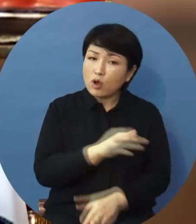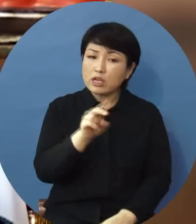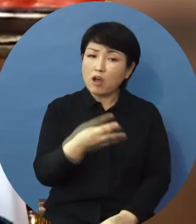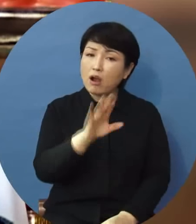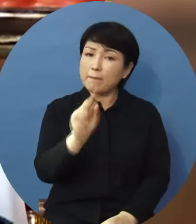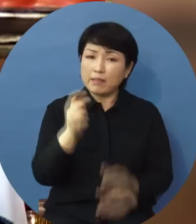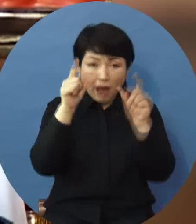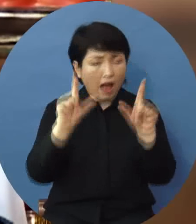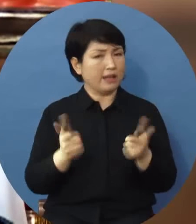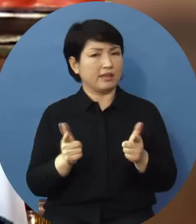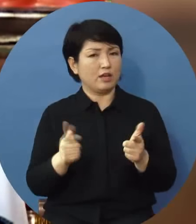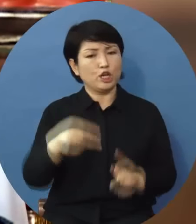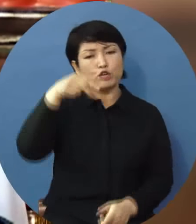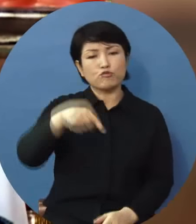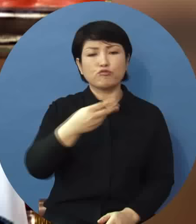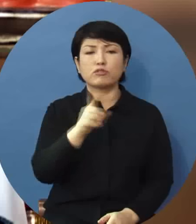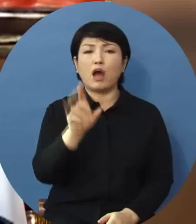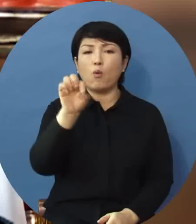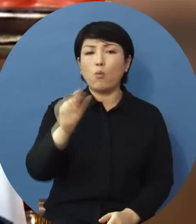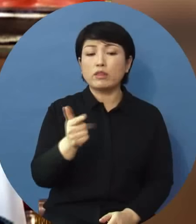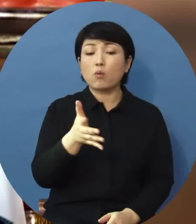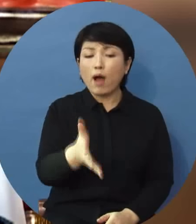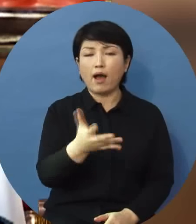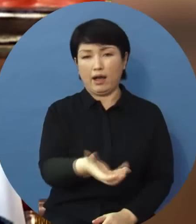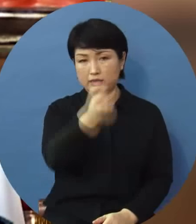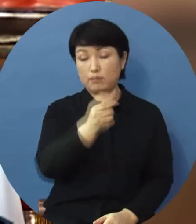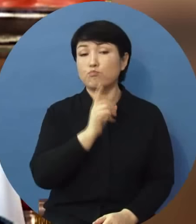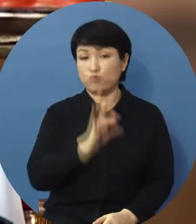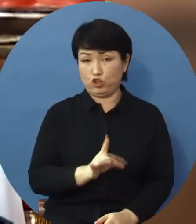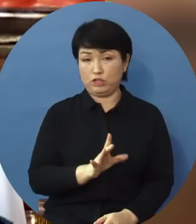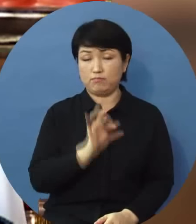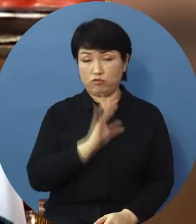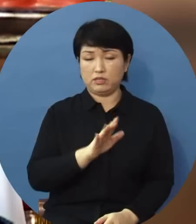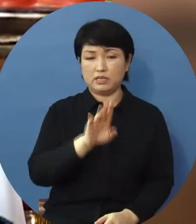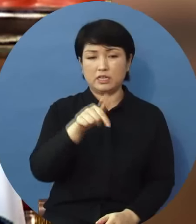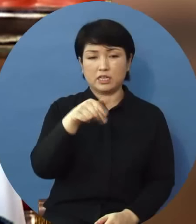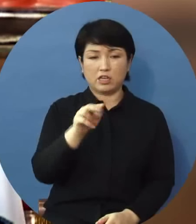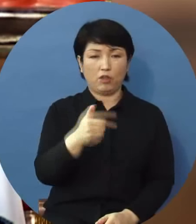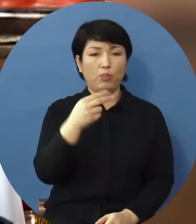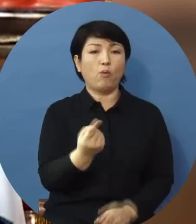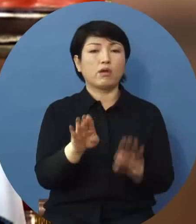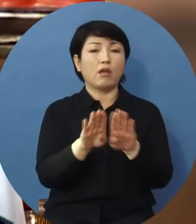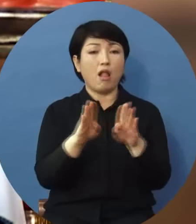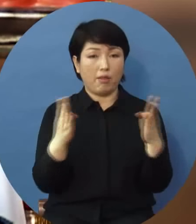아니에요. 바로 수다원가를 증득했다. 견도가 열렸다.